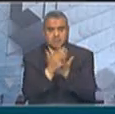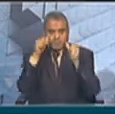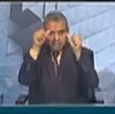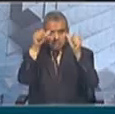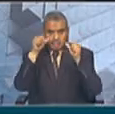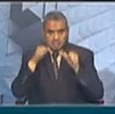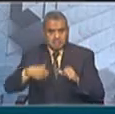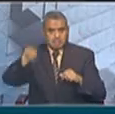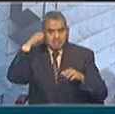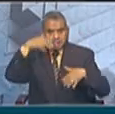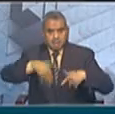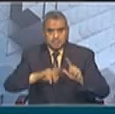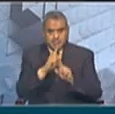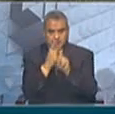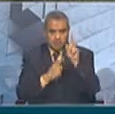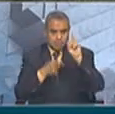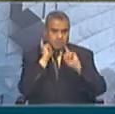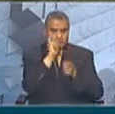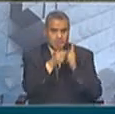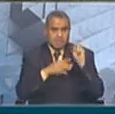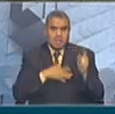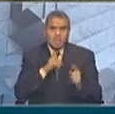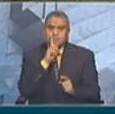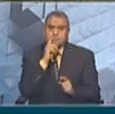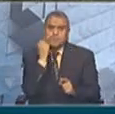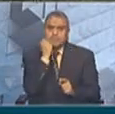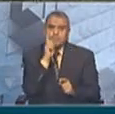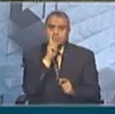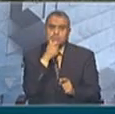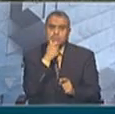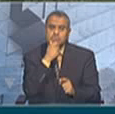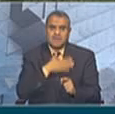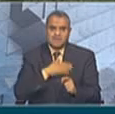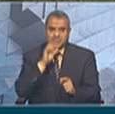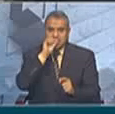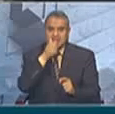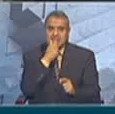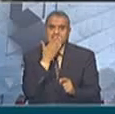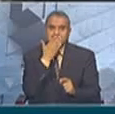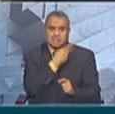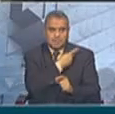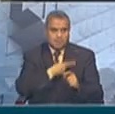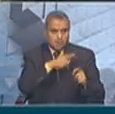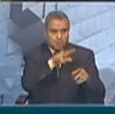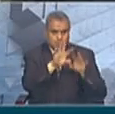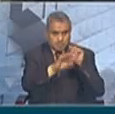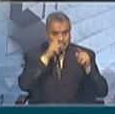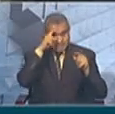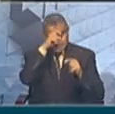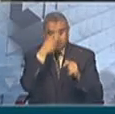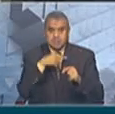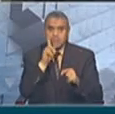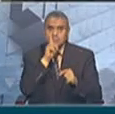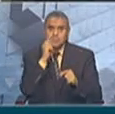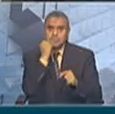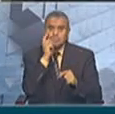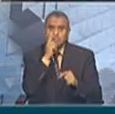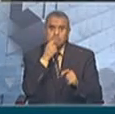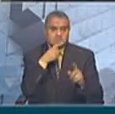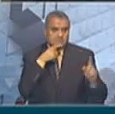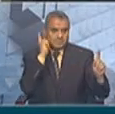إعلان رئيس الوزراء المكلف مصطفى أديب اعتذاره عن مهمة تشكيل الحكومة. وقال مصطفى أديب عقب